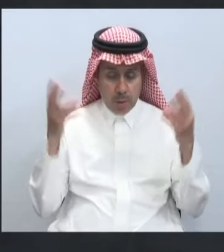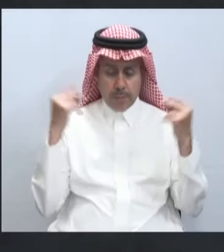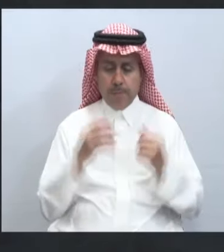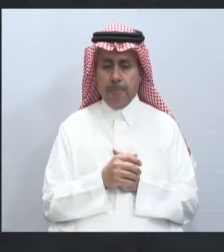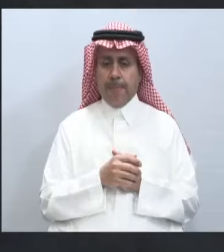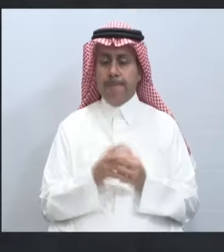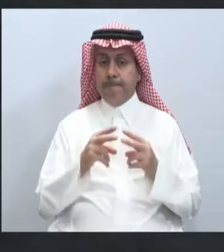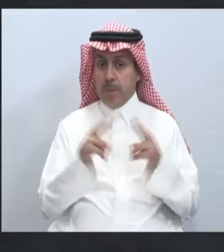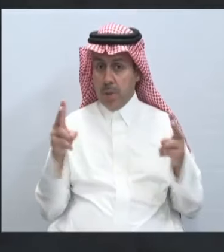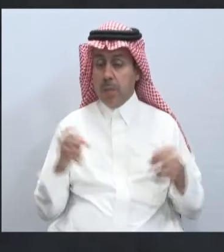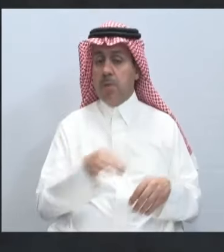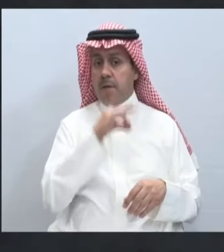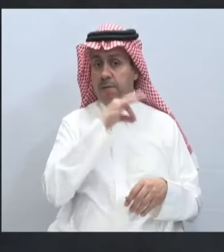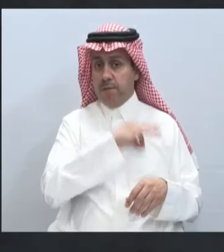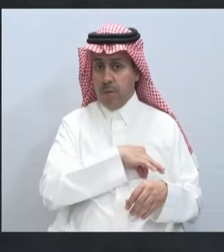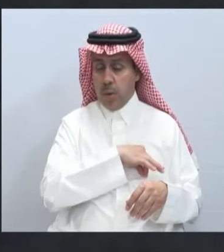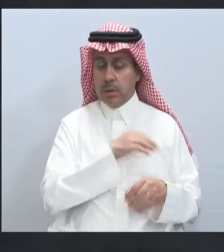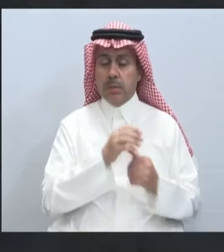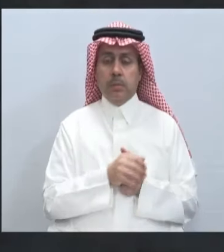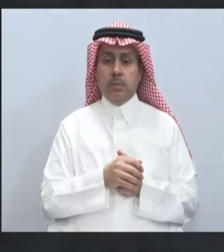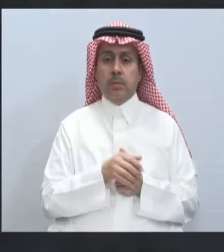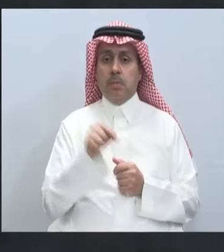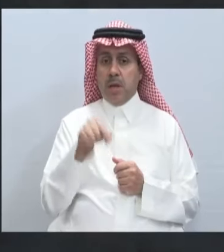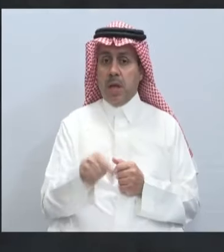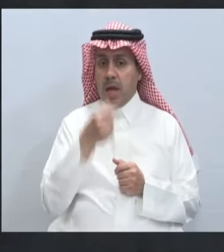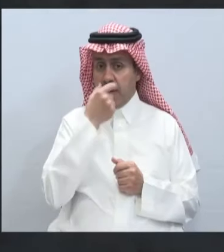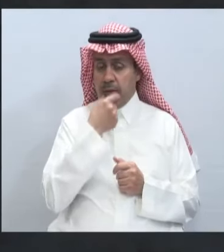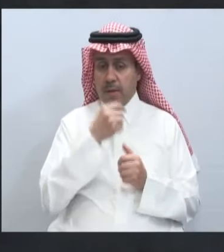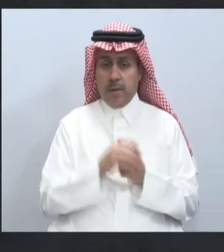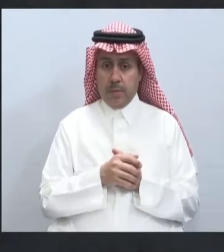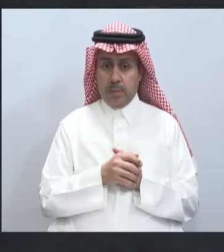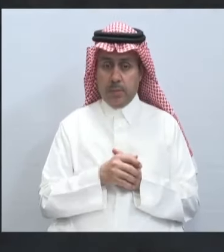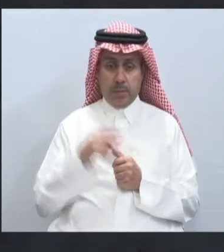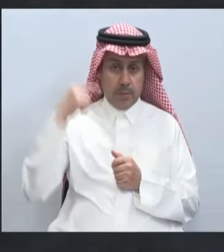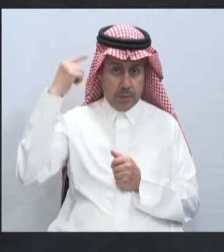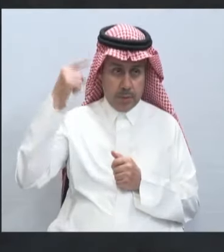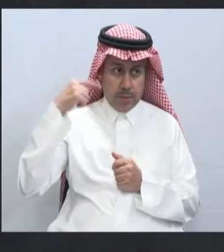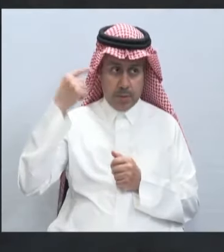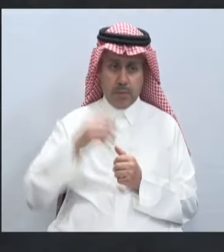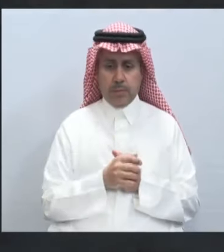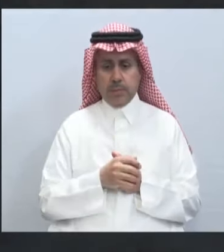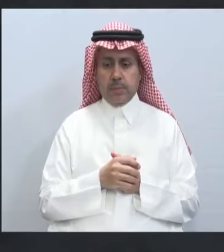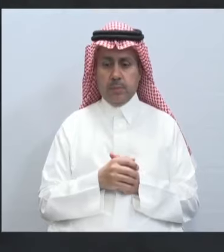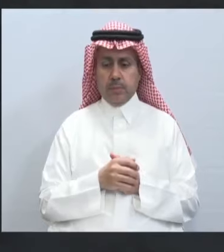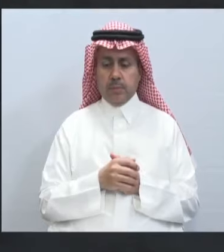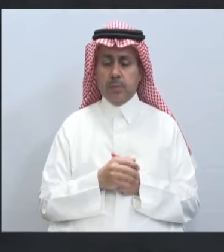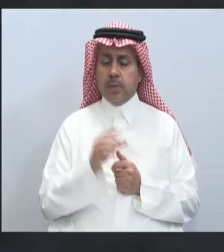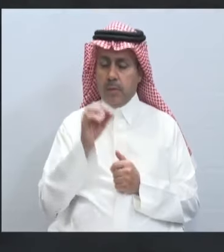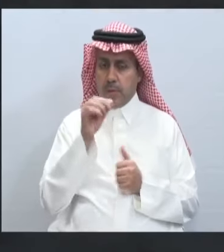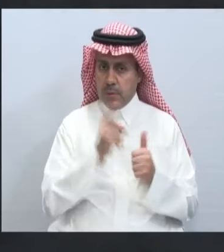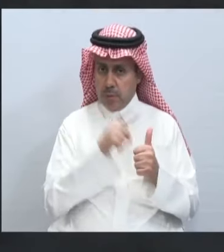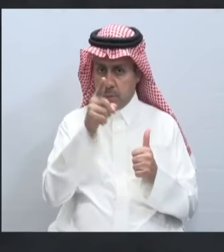يذكر لي بعض الفوائد المستفاده من الحديث طيب هذه فائده